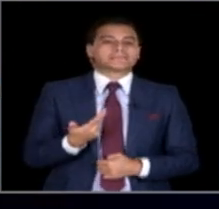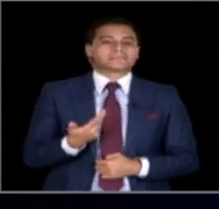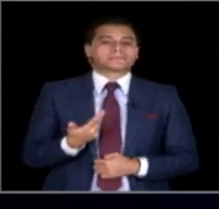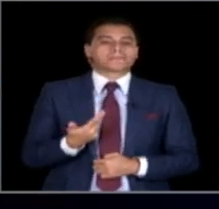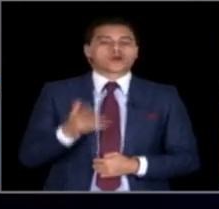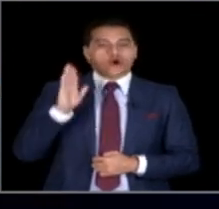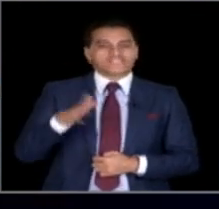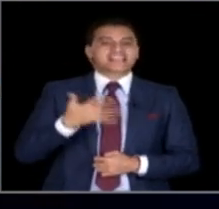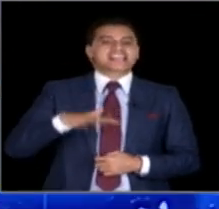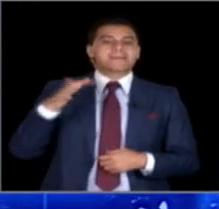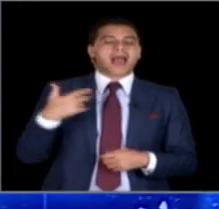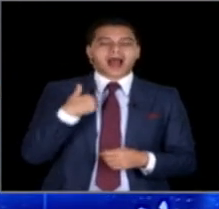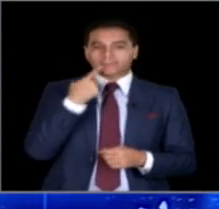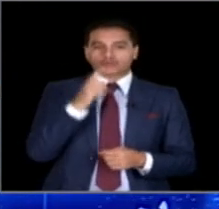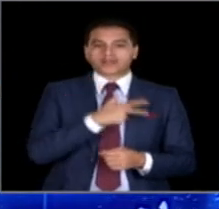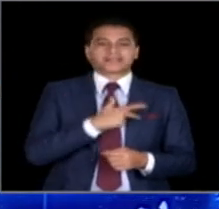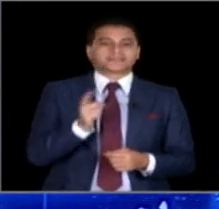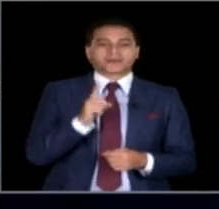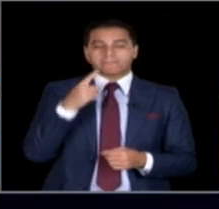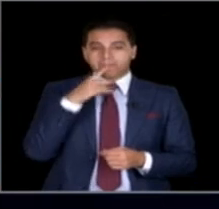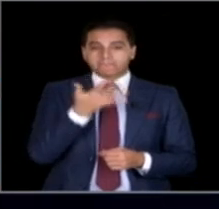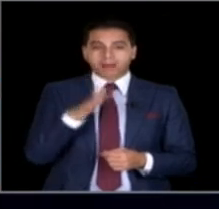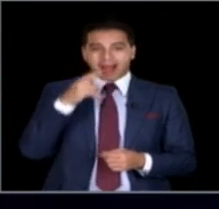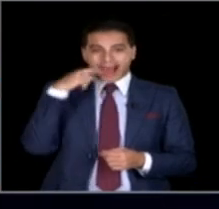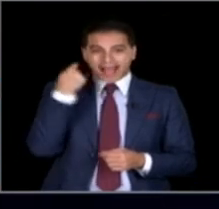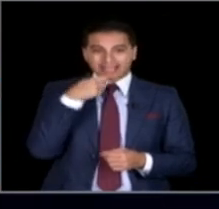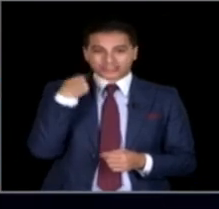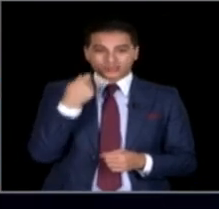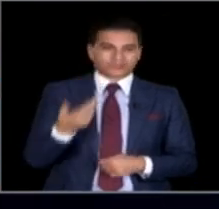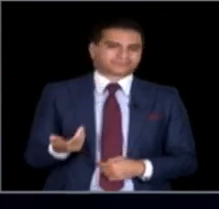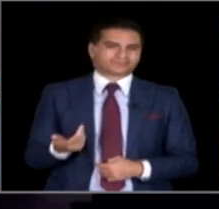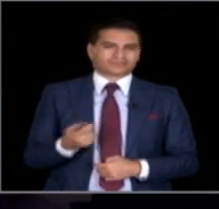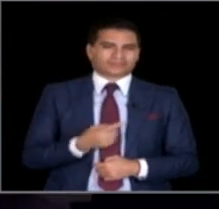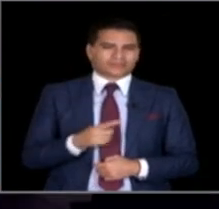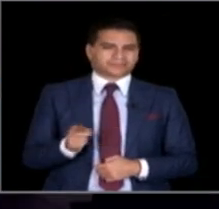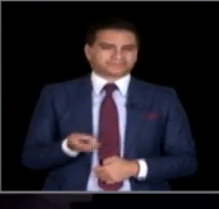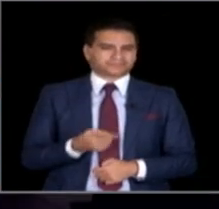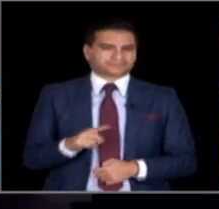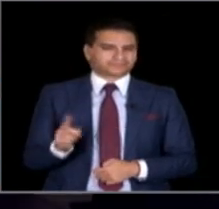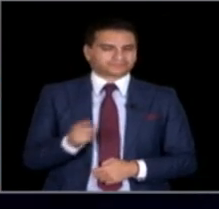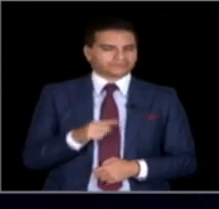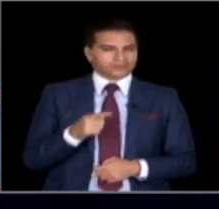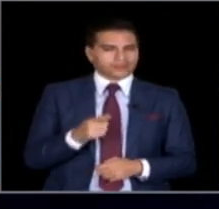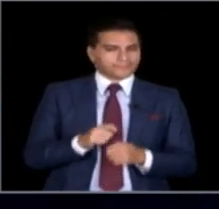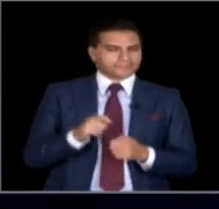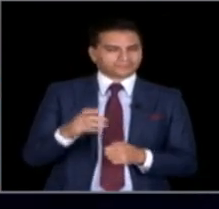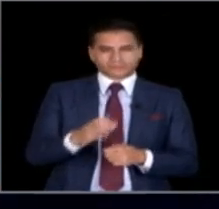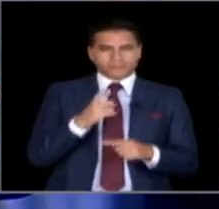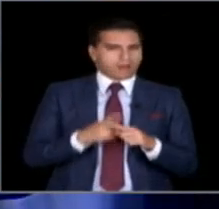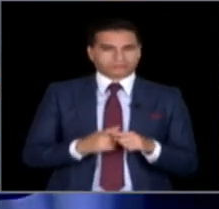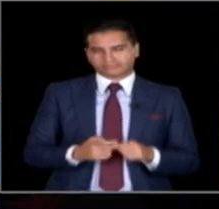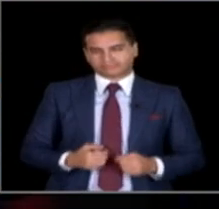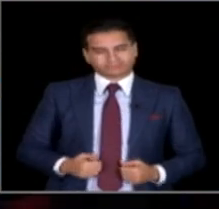إيمان محمد إجابتك. البحر الأسود. البحر الأسود. بعيد جدا. إجابة